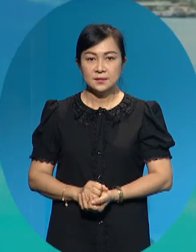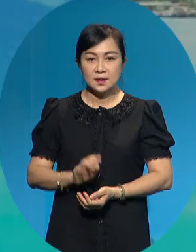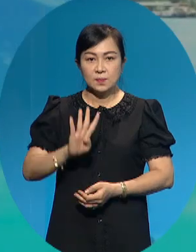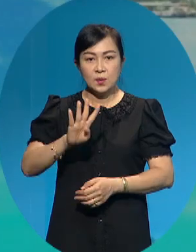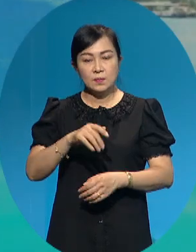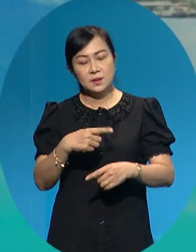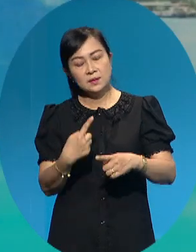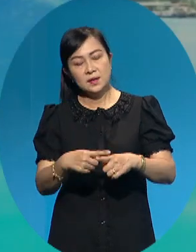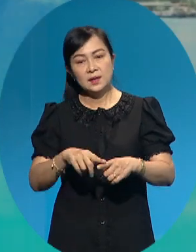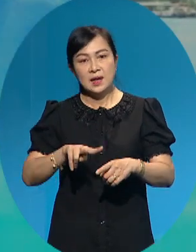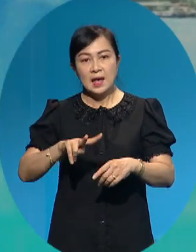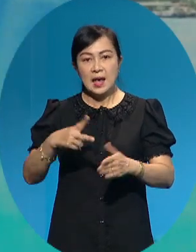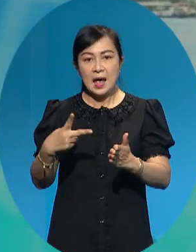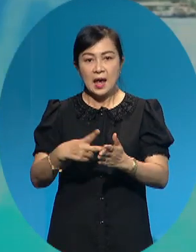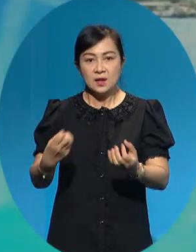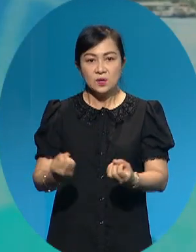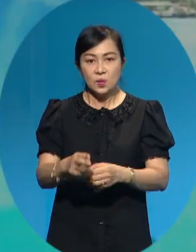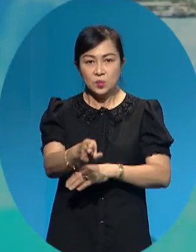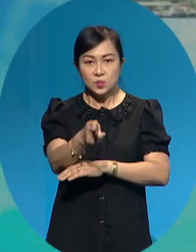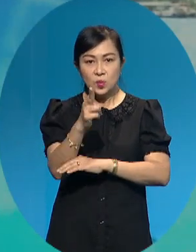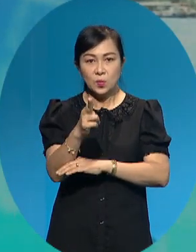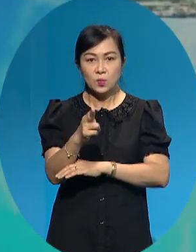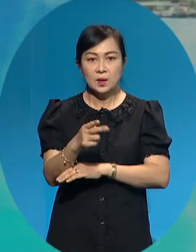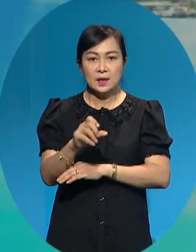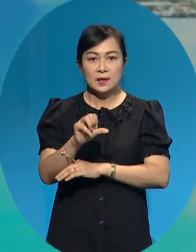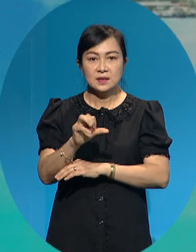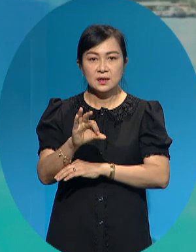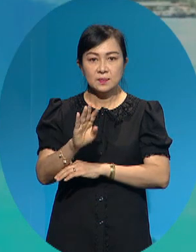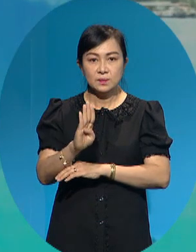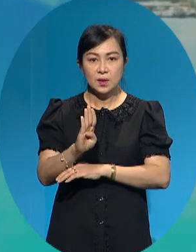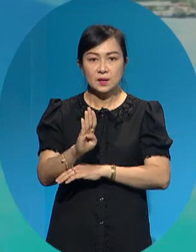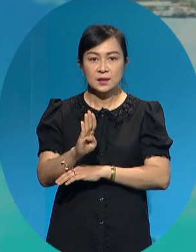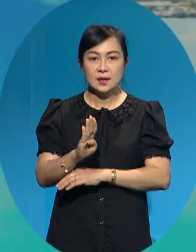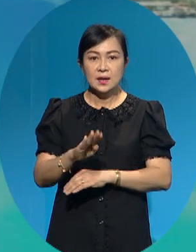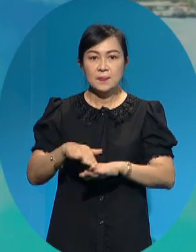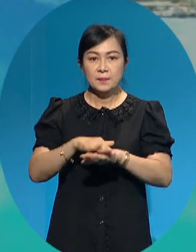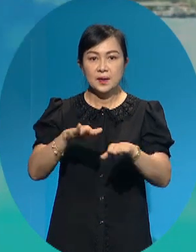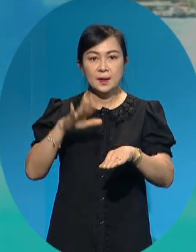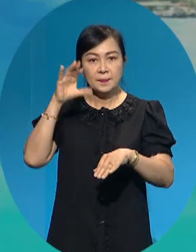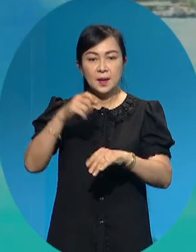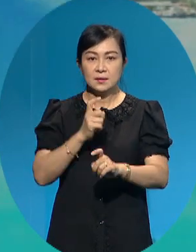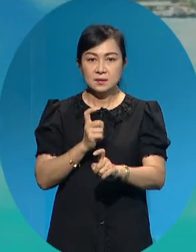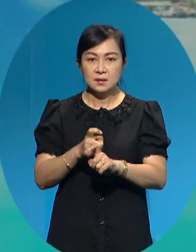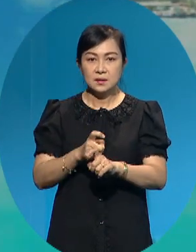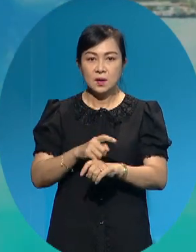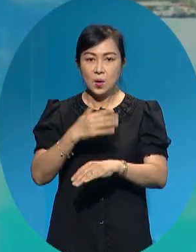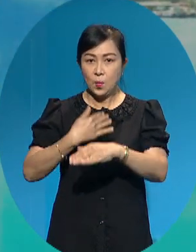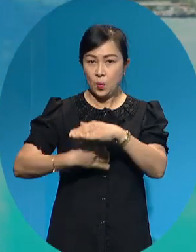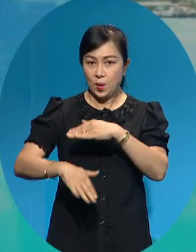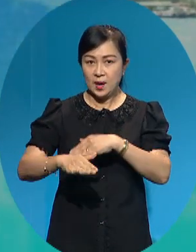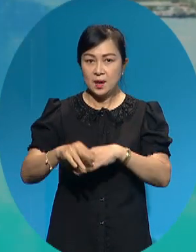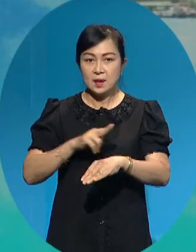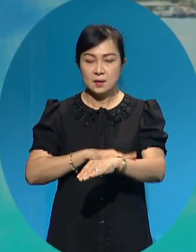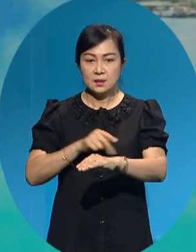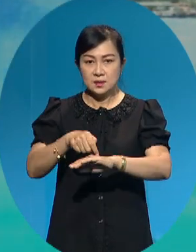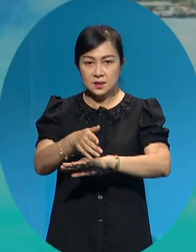bốn người đã thiệt mạng trong hai vụ nổ súng tại thị trấn rotenburg thuộc Ban hạ sasi ở miền Bắc nước đức trong ngày hôm qua hiện